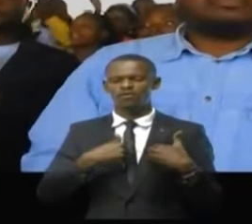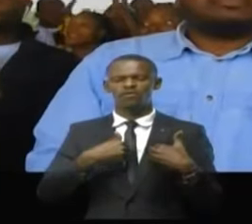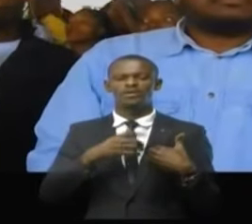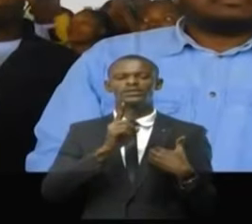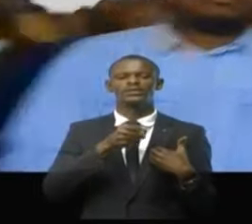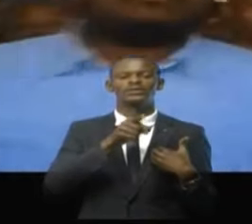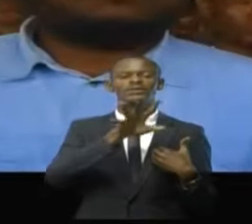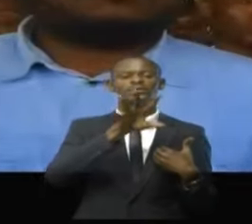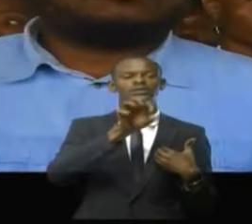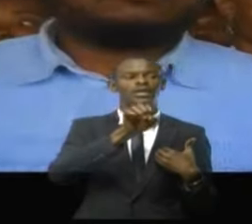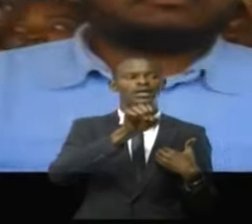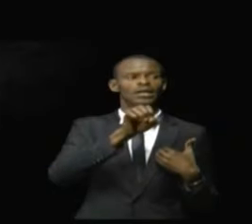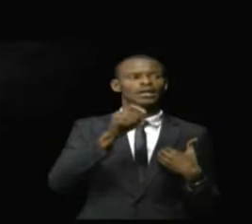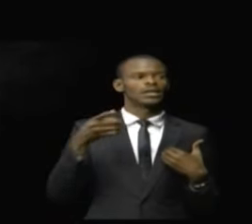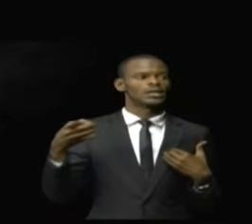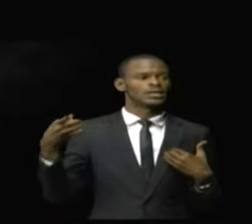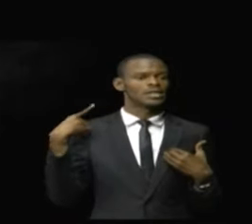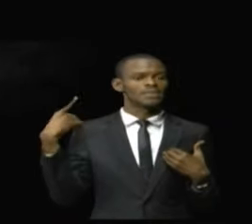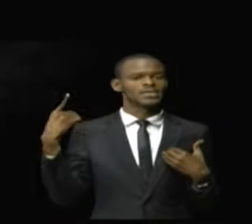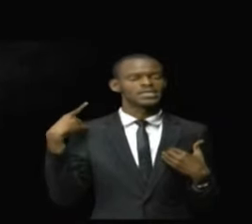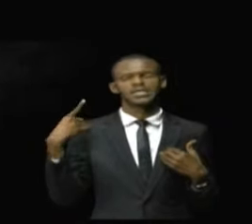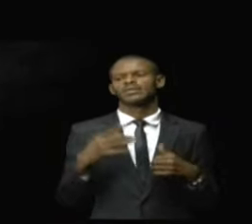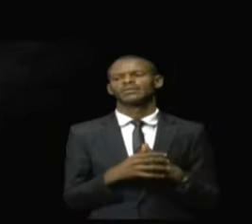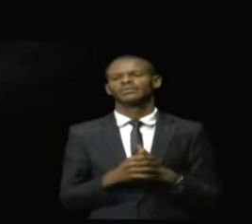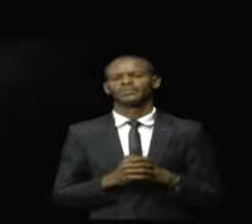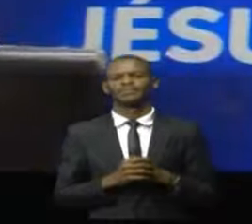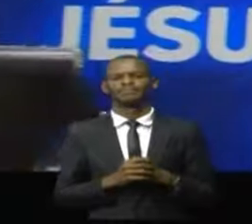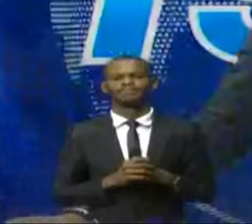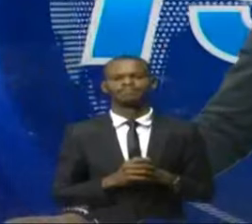second mandat à Félix Tshisekedi.